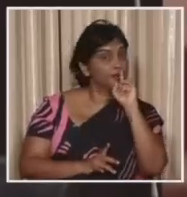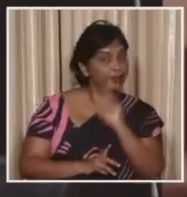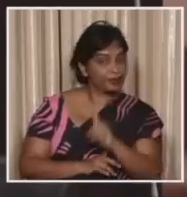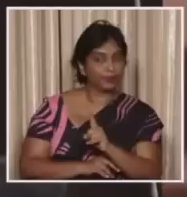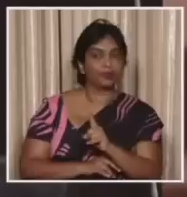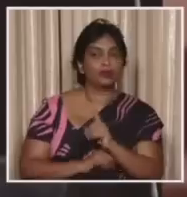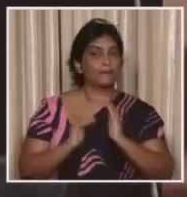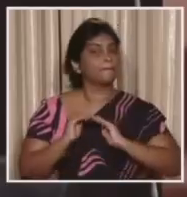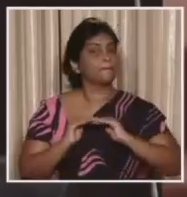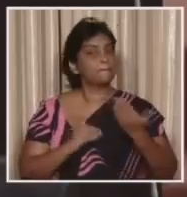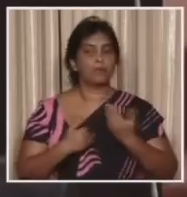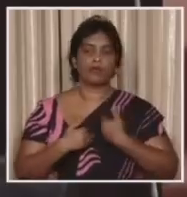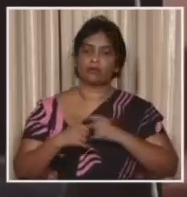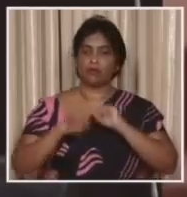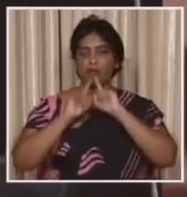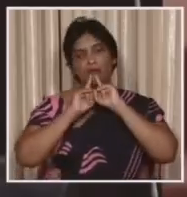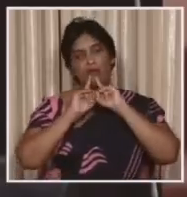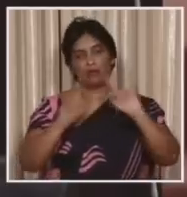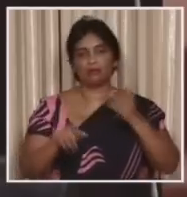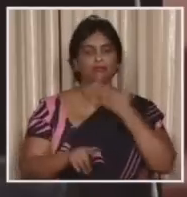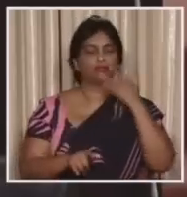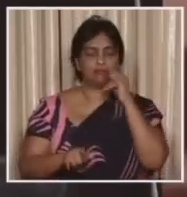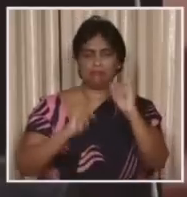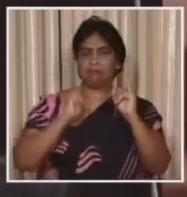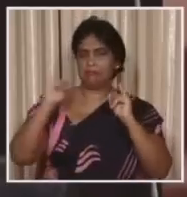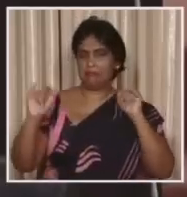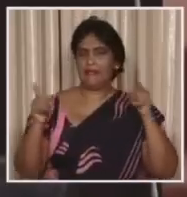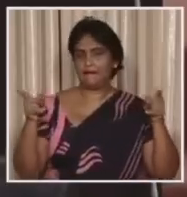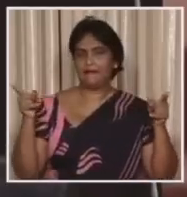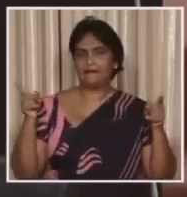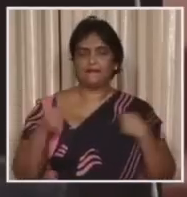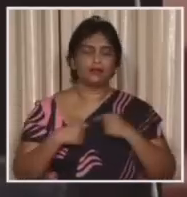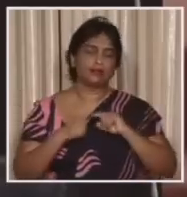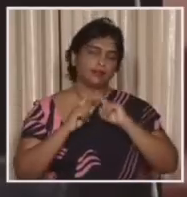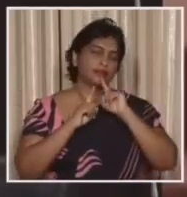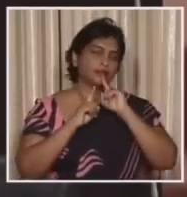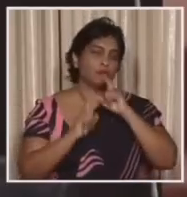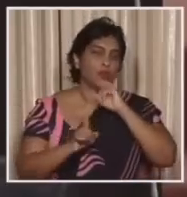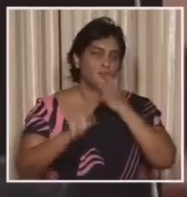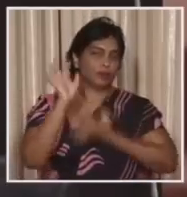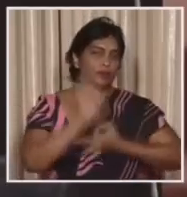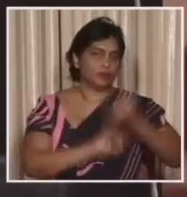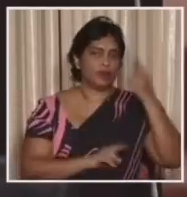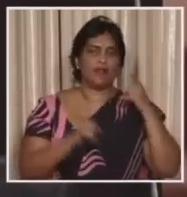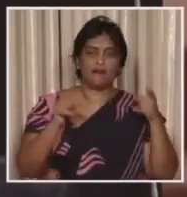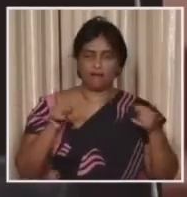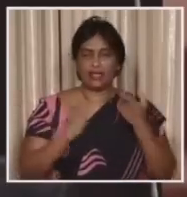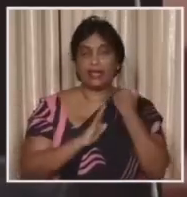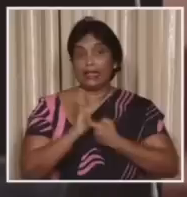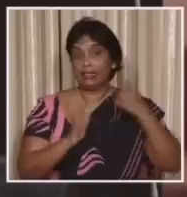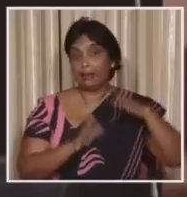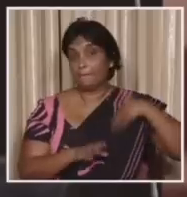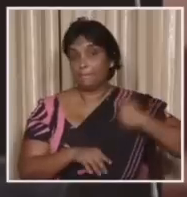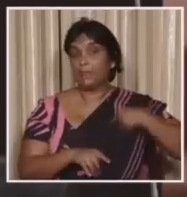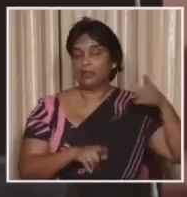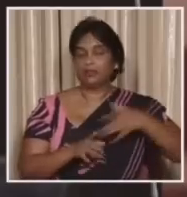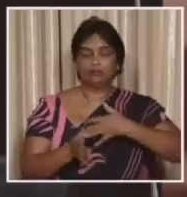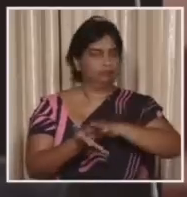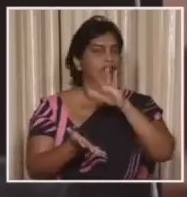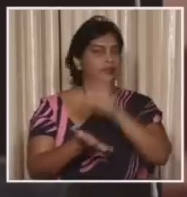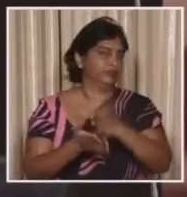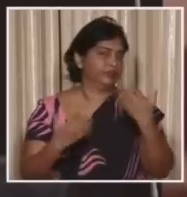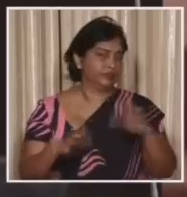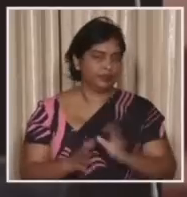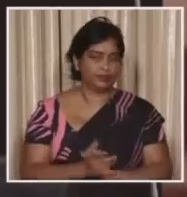හරි කෙරුවට පස්සේ මට කියන්න පුළුවන් මෙන්න මේ නිලධාරීන්ට දැන් නඩු දාලා තියනවා එක්කෝ නීතිපතිතුමා තීරණය කරලා තියනවා